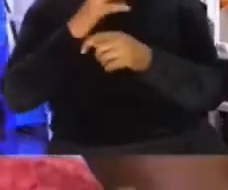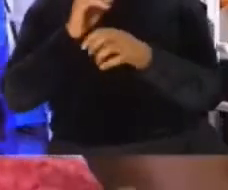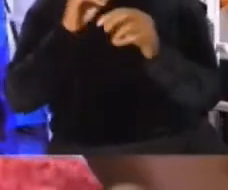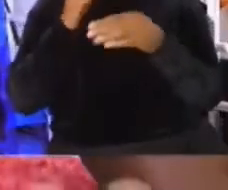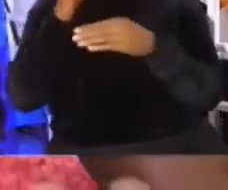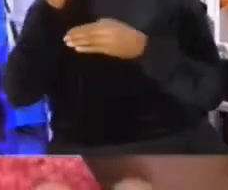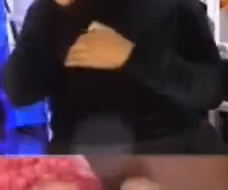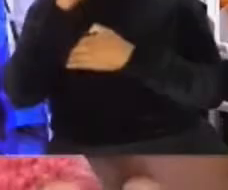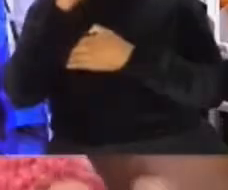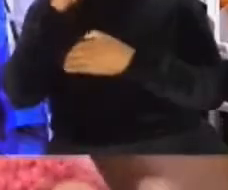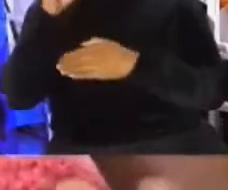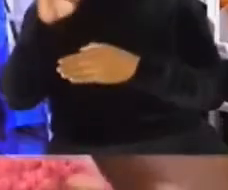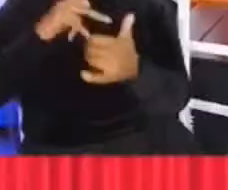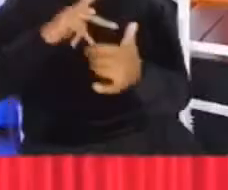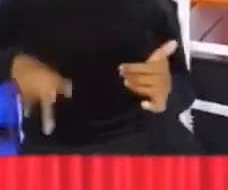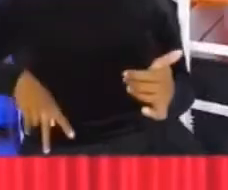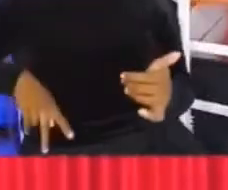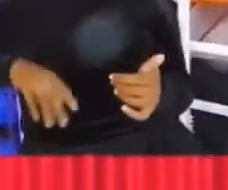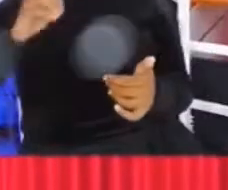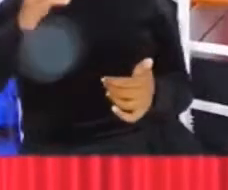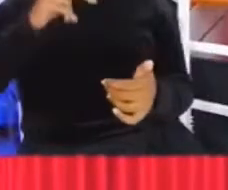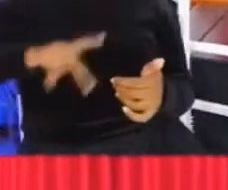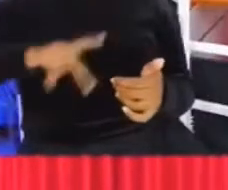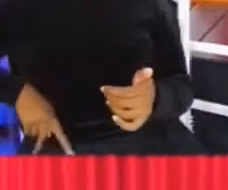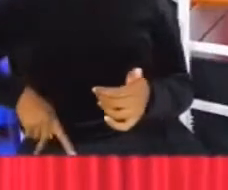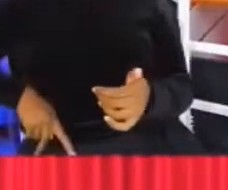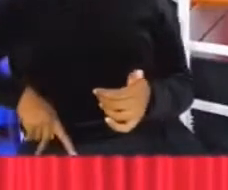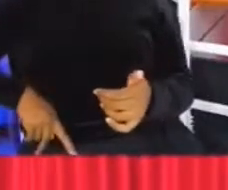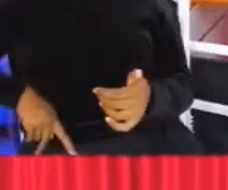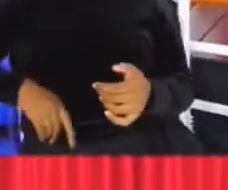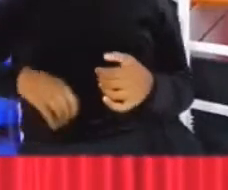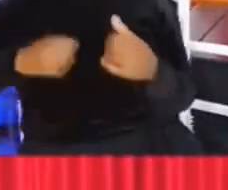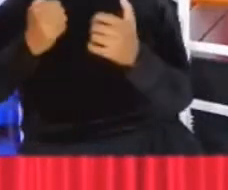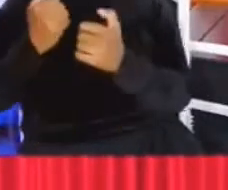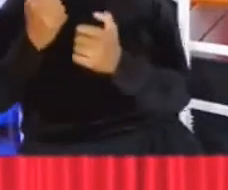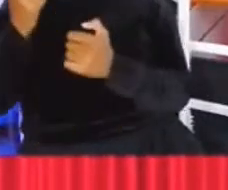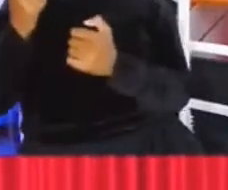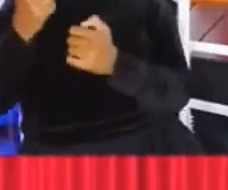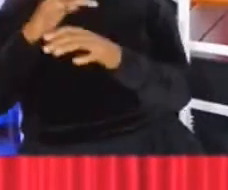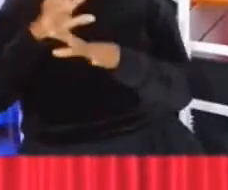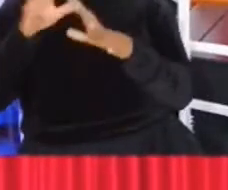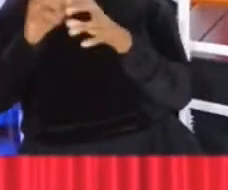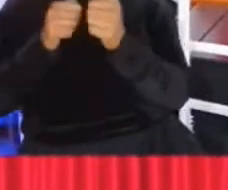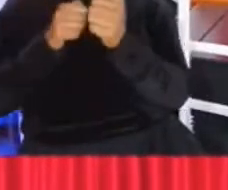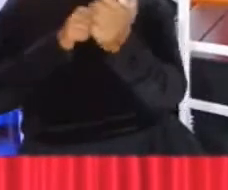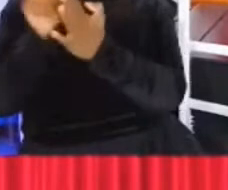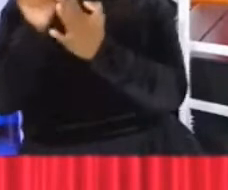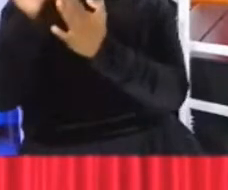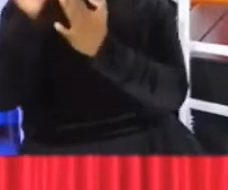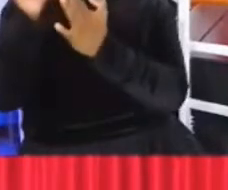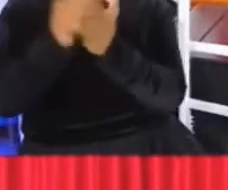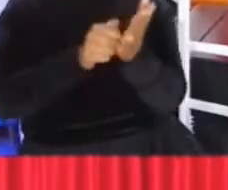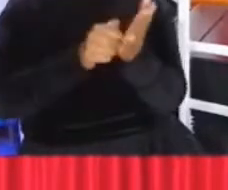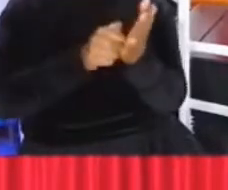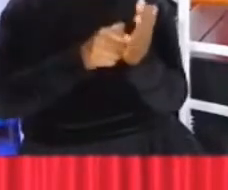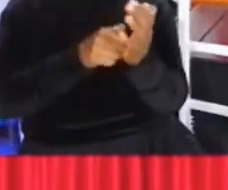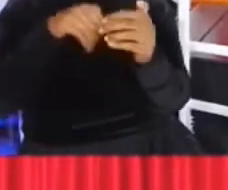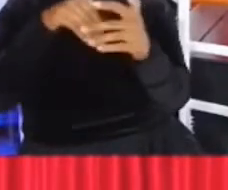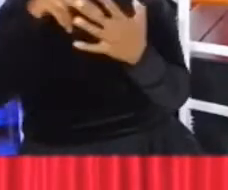Kuharagani ya mifago yothe ya daimono. Tuokere na magogona maduma. Ishindwe katika marea jina. Marea maroga